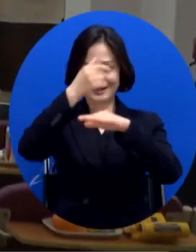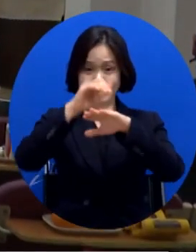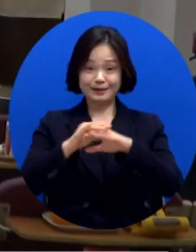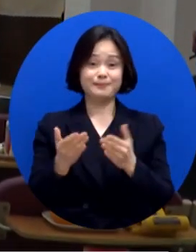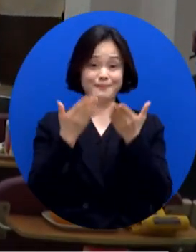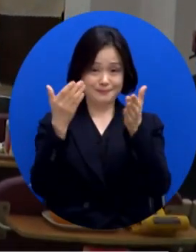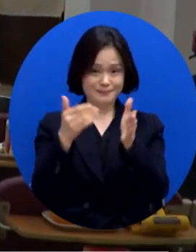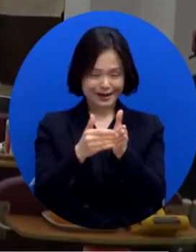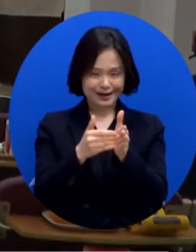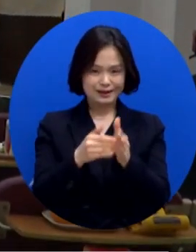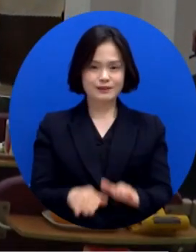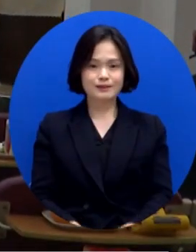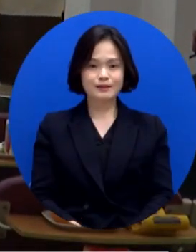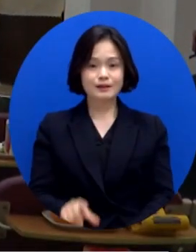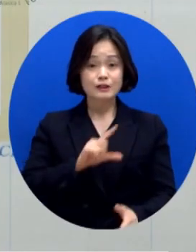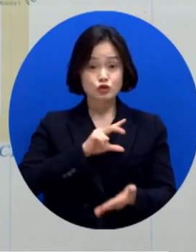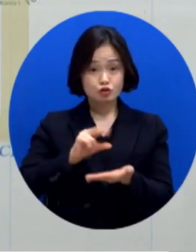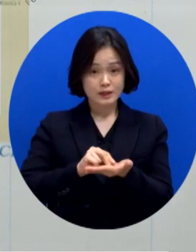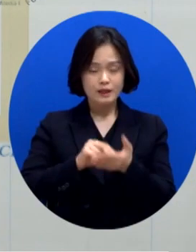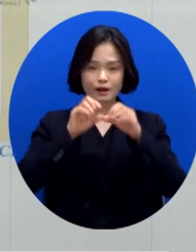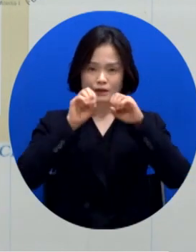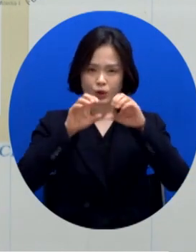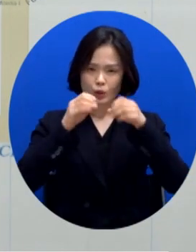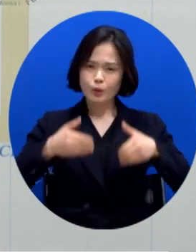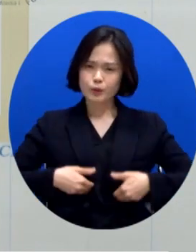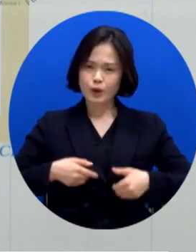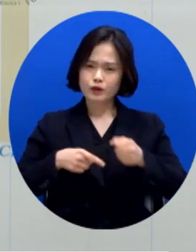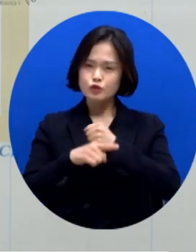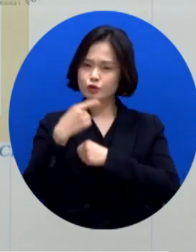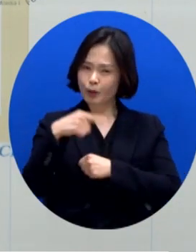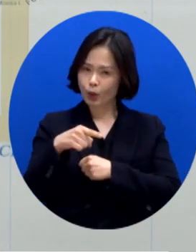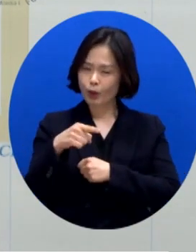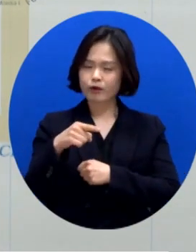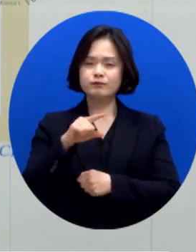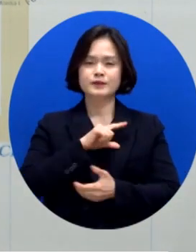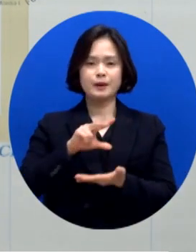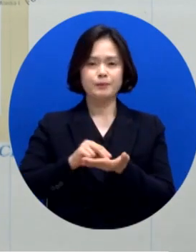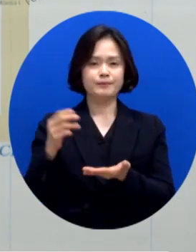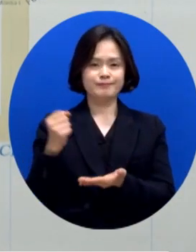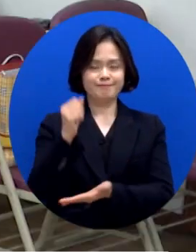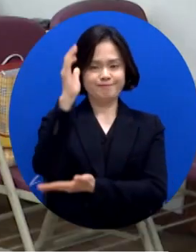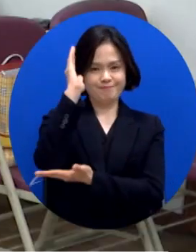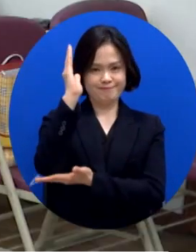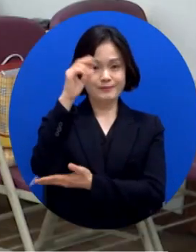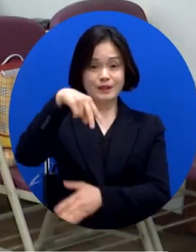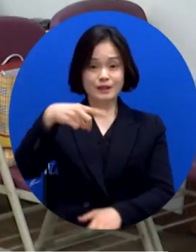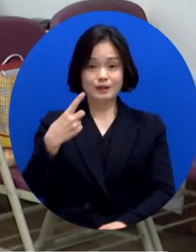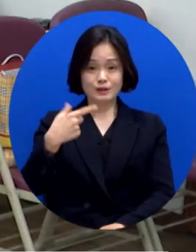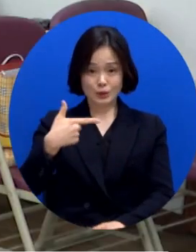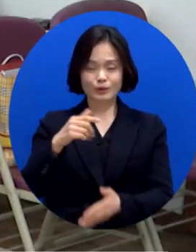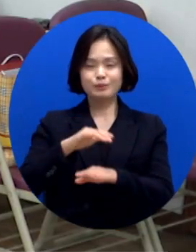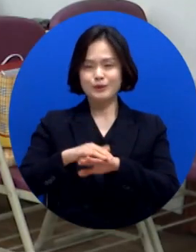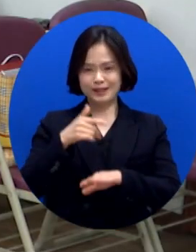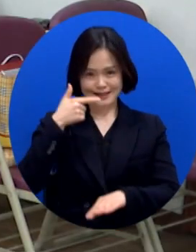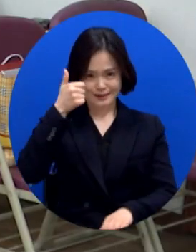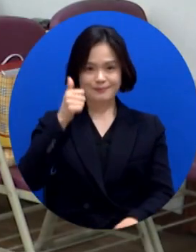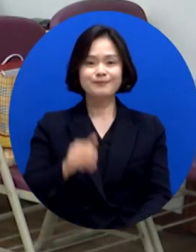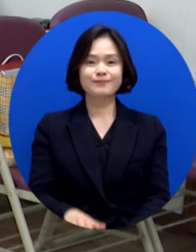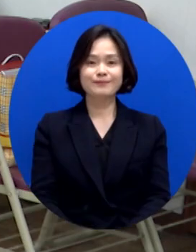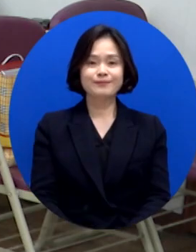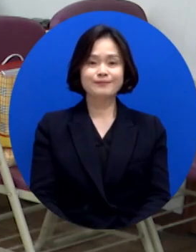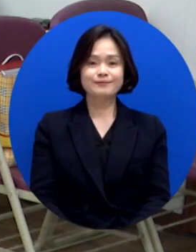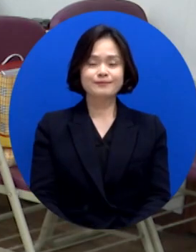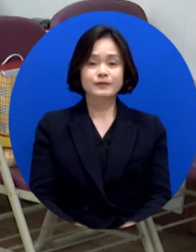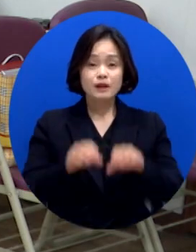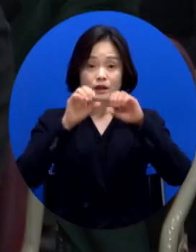예배에서 선교를 왜 해야 하는가를 주제로 말씀을 전한 선한목자 기념교회 손선영 감독은 선교의